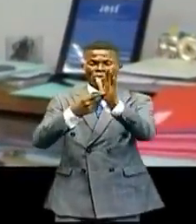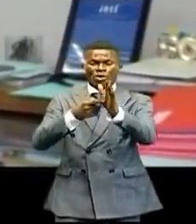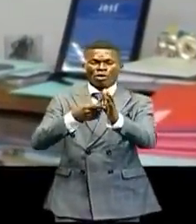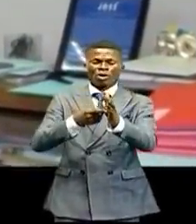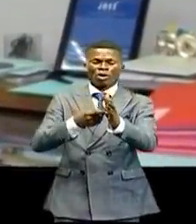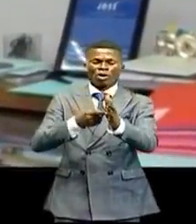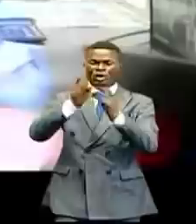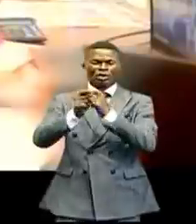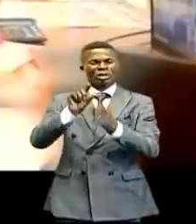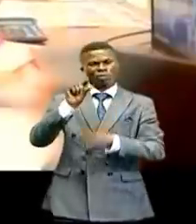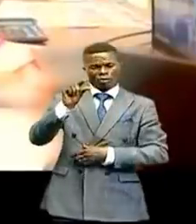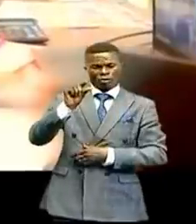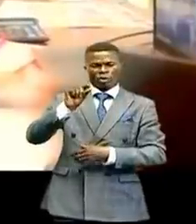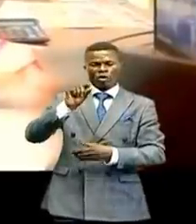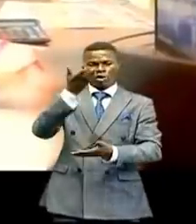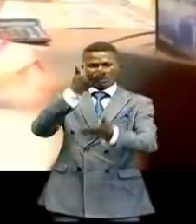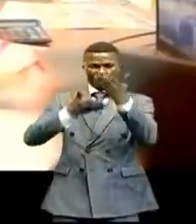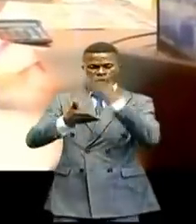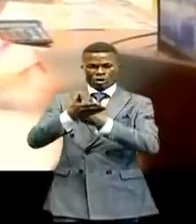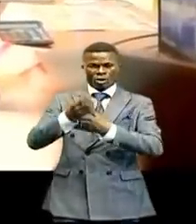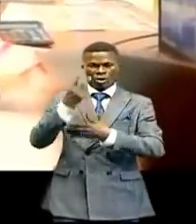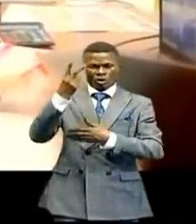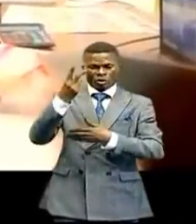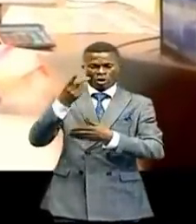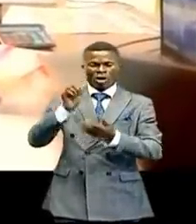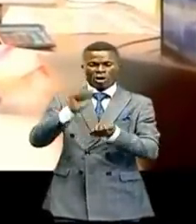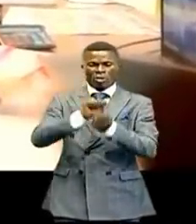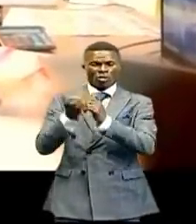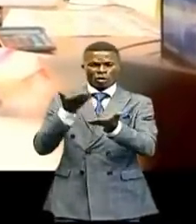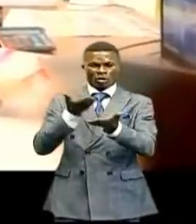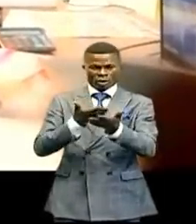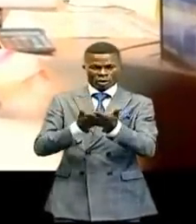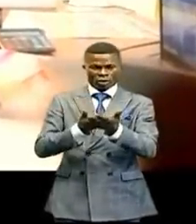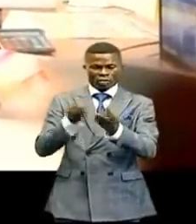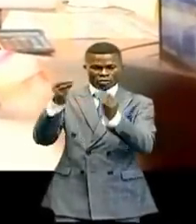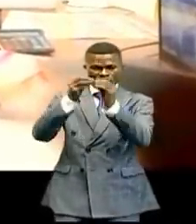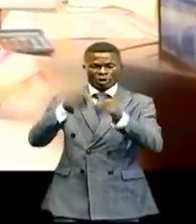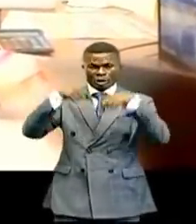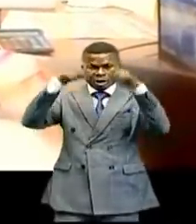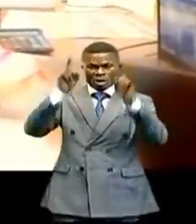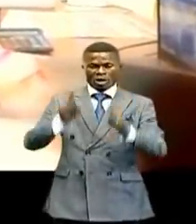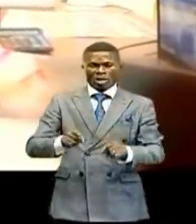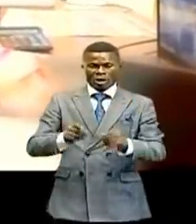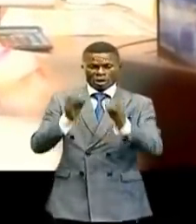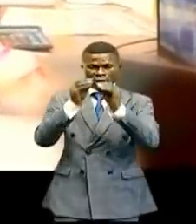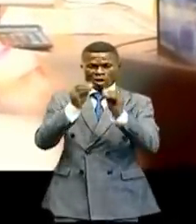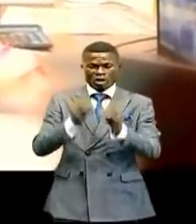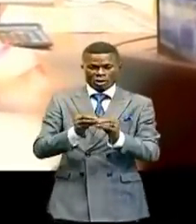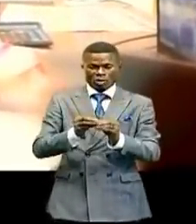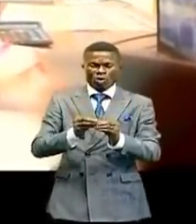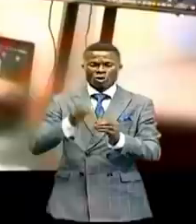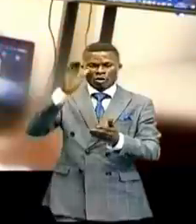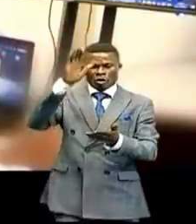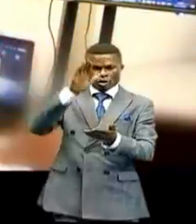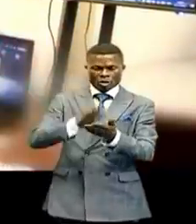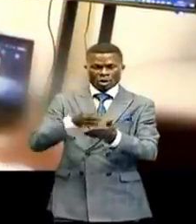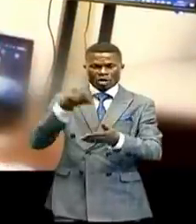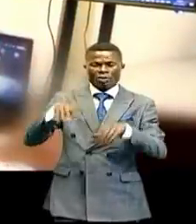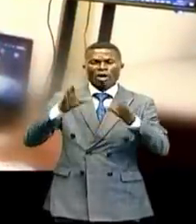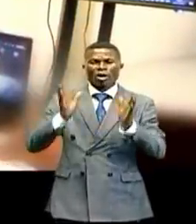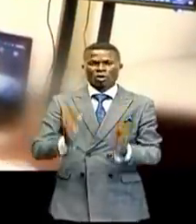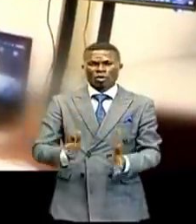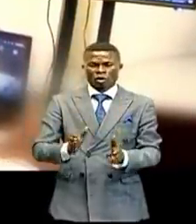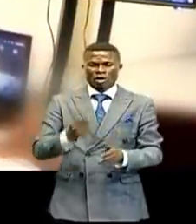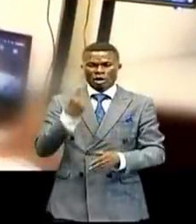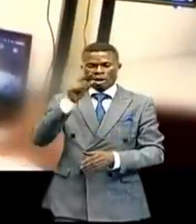faibles variations du taux d'échange sur les deux segments du marché. En cumul annuel, le taux des dépréciations du franc congolais